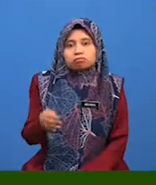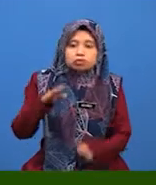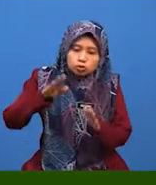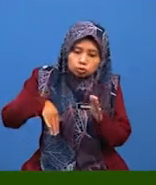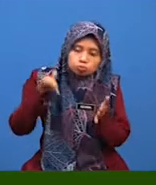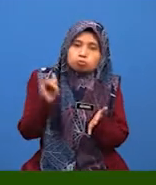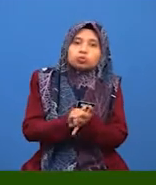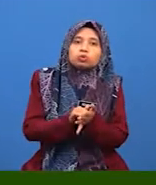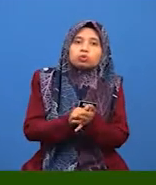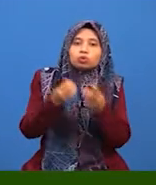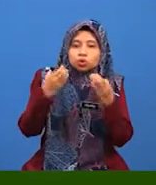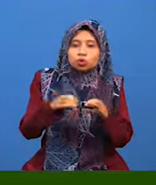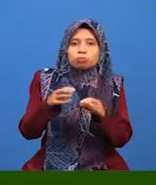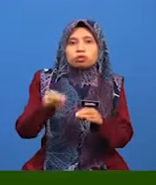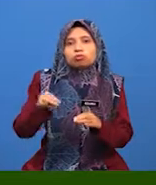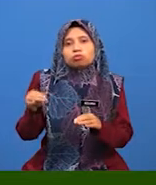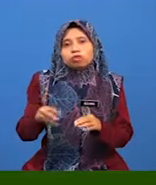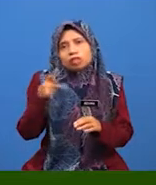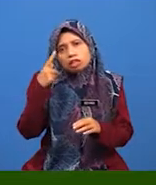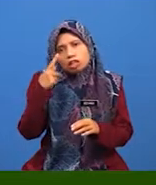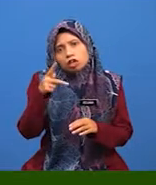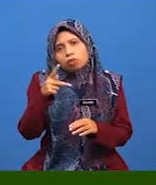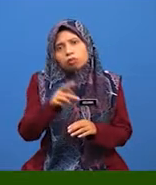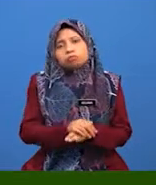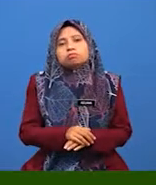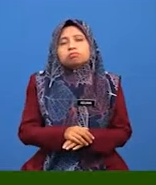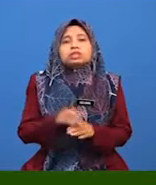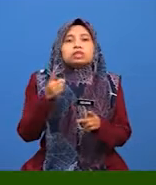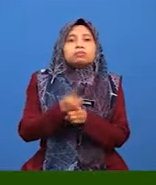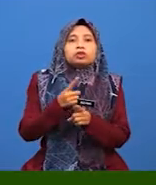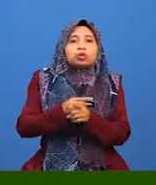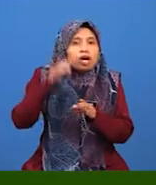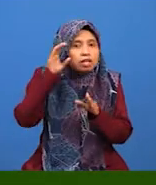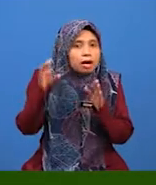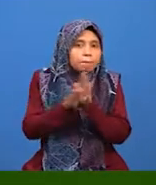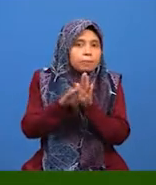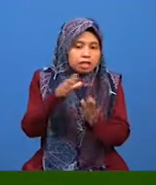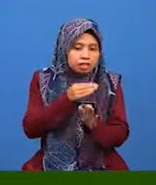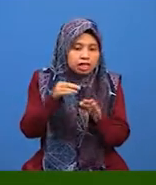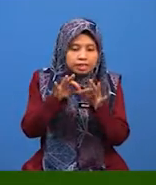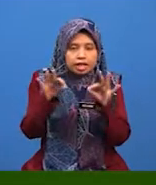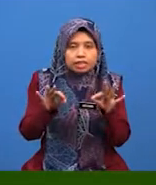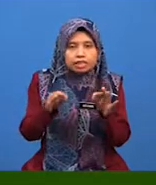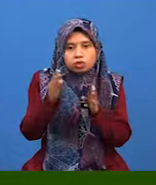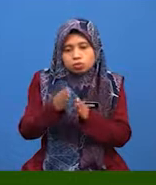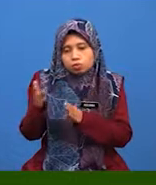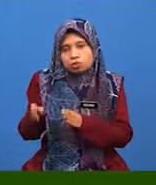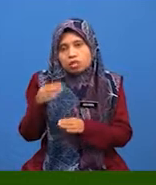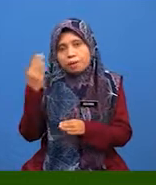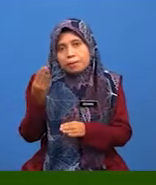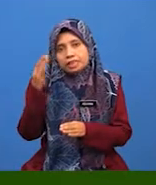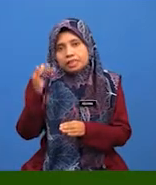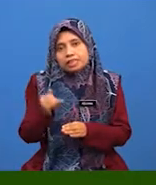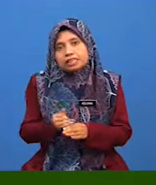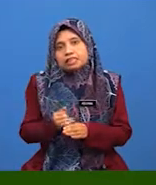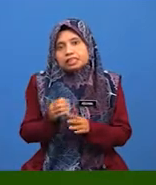itu, cuba murid-murid perhatikan gambar dan ayat susunan biasa